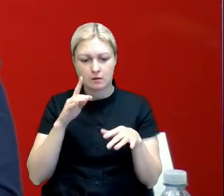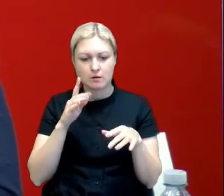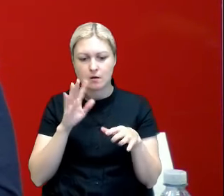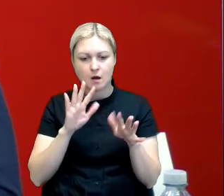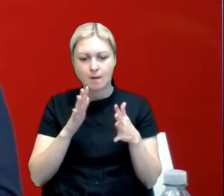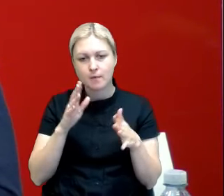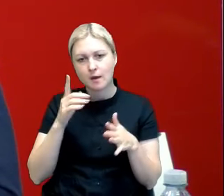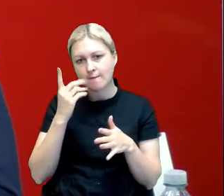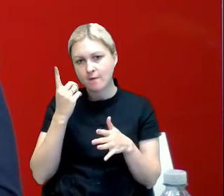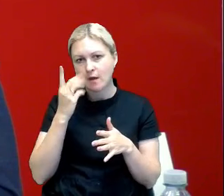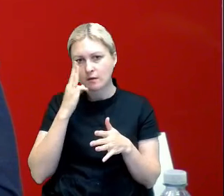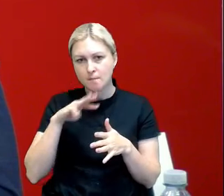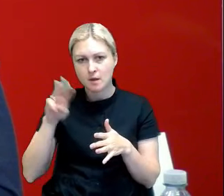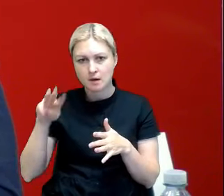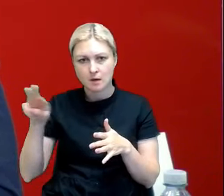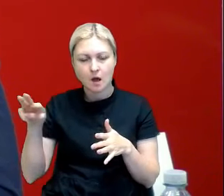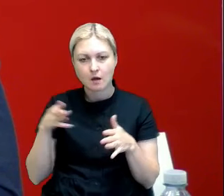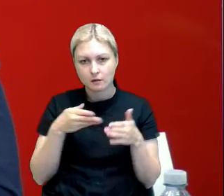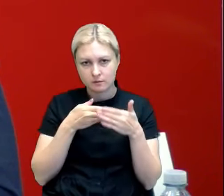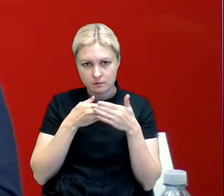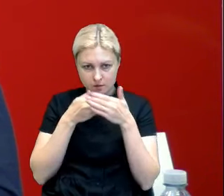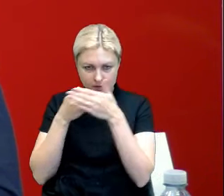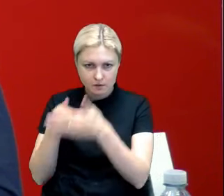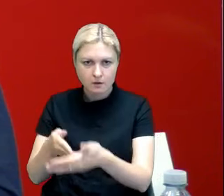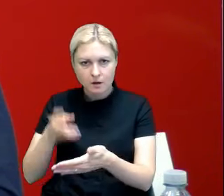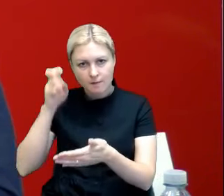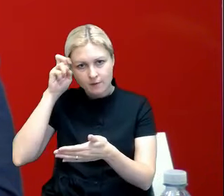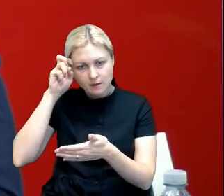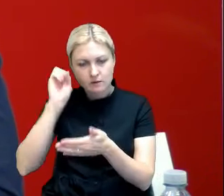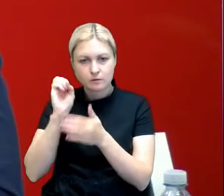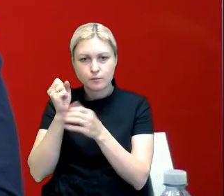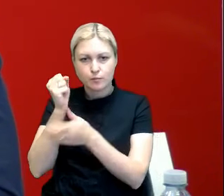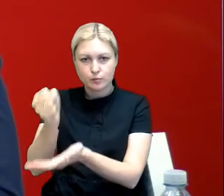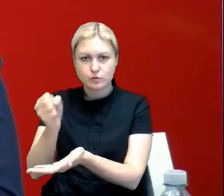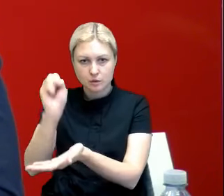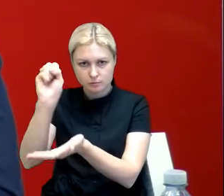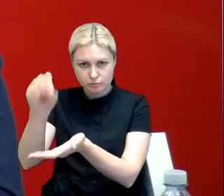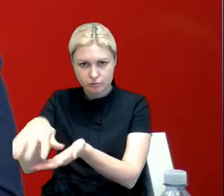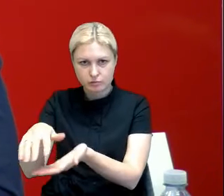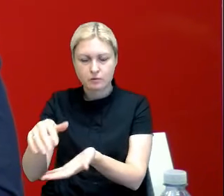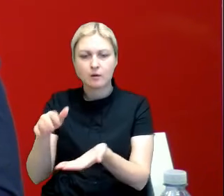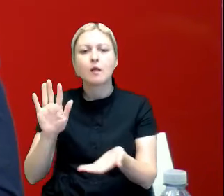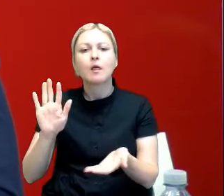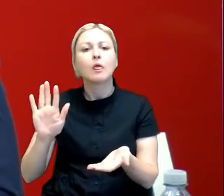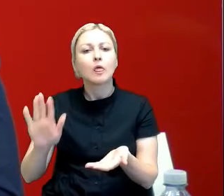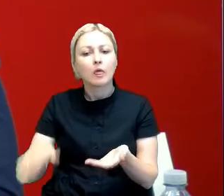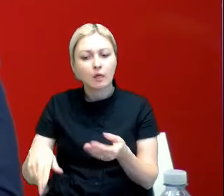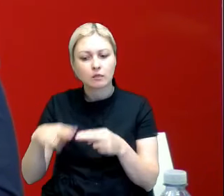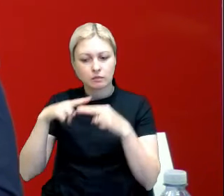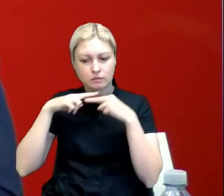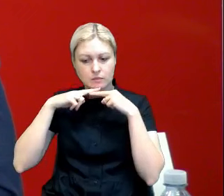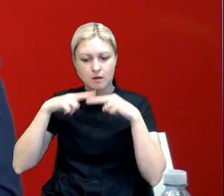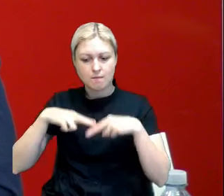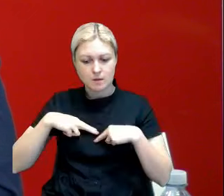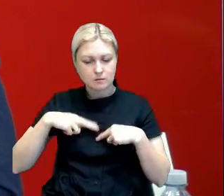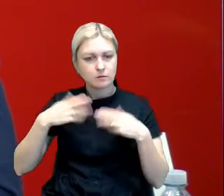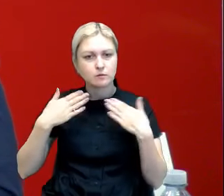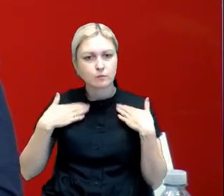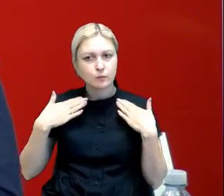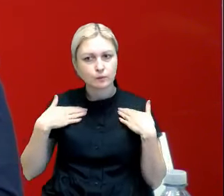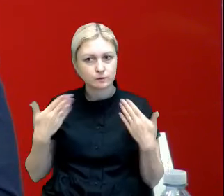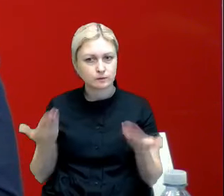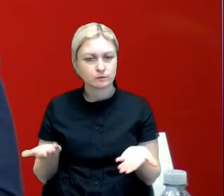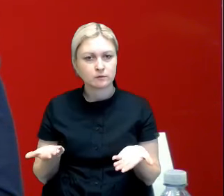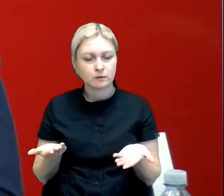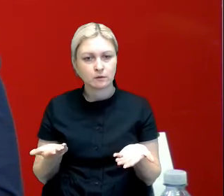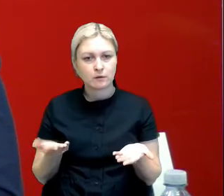generuoja tokias p pajamas kaip gryną pelną į valstybės biudžetą kodėl nėra skiriamas dėmesys tinkamas kalbu apie kelių